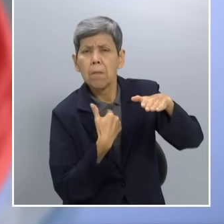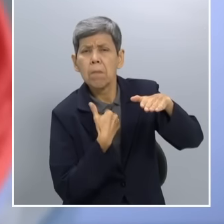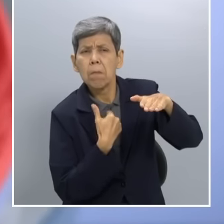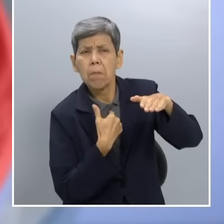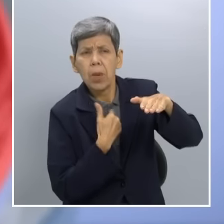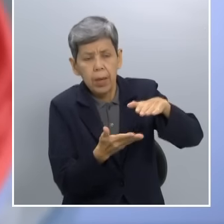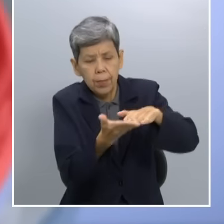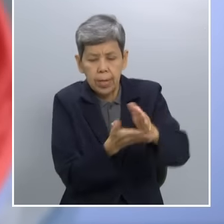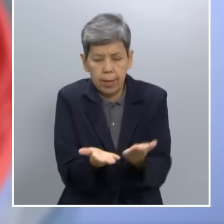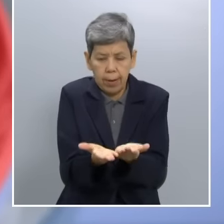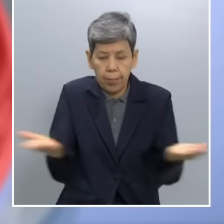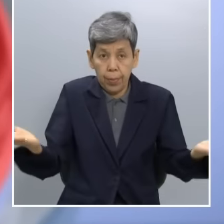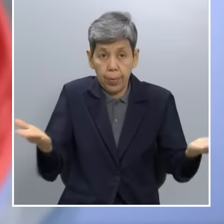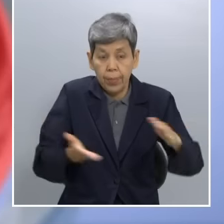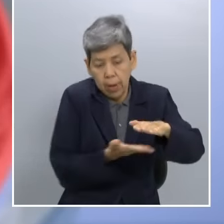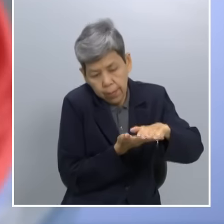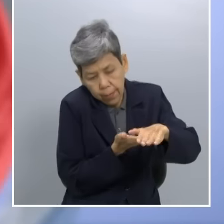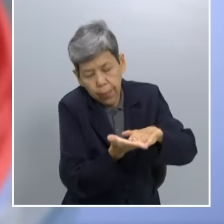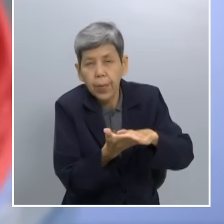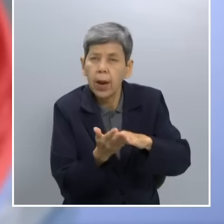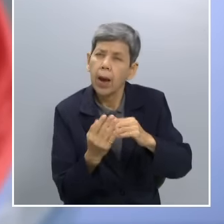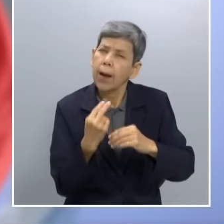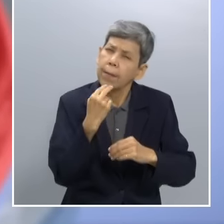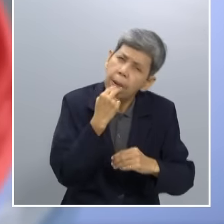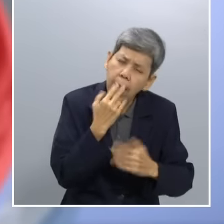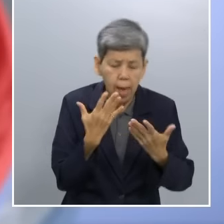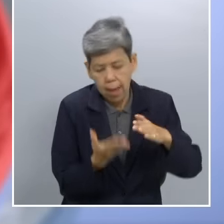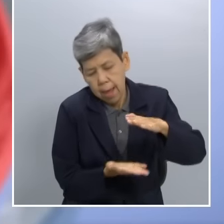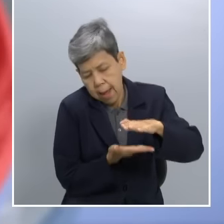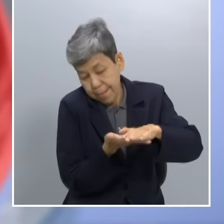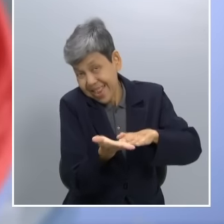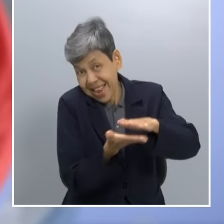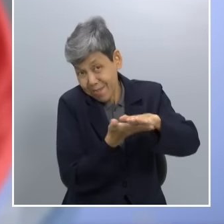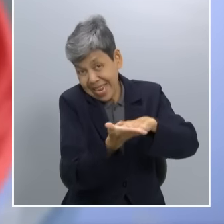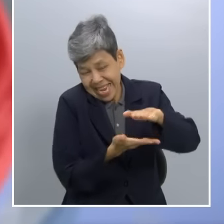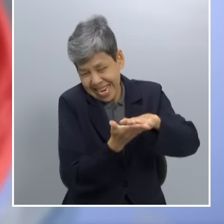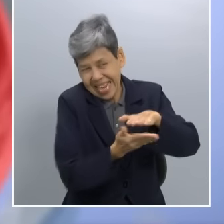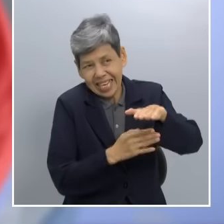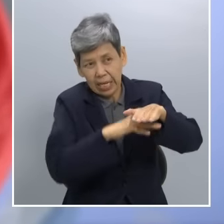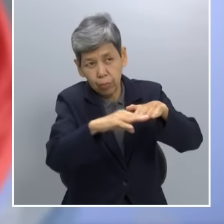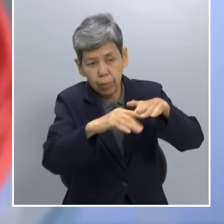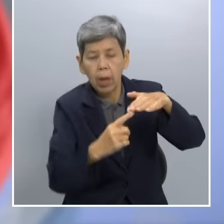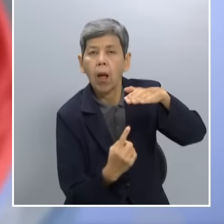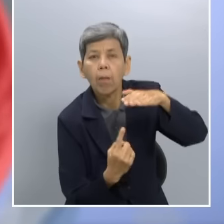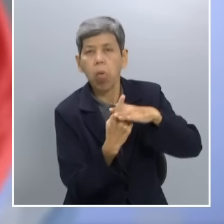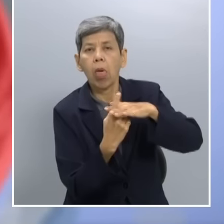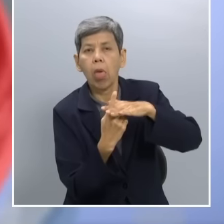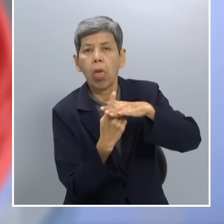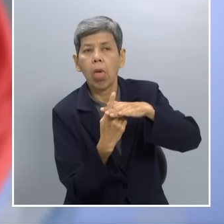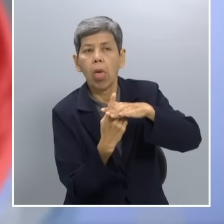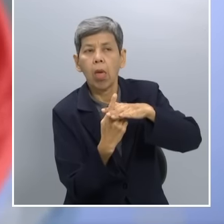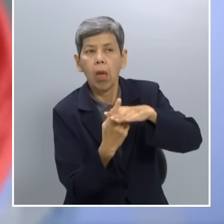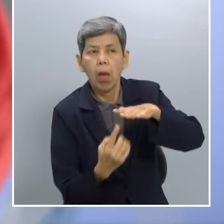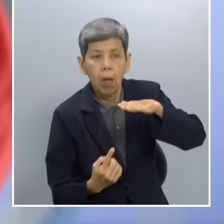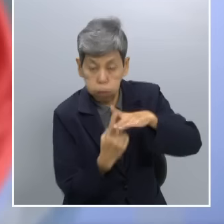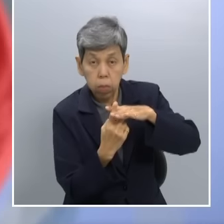ถาดถาดเพื่อที่จะปิดพวกแบตเตอรี่หรือพวกอะไหล่ข้างหลังข้างใต้ไว้อ่ะฮะปรากฏว่าไอ้ถาดนั้นน่ะมันทะลุเลยคือชนแรงแล้ว